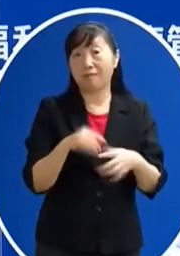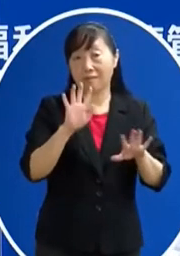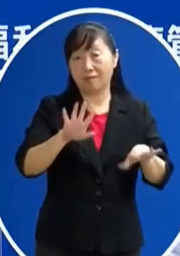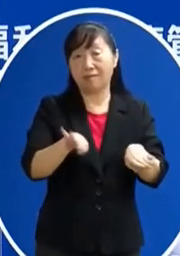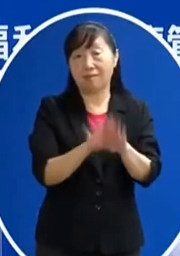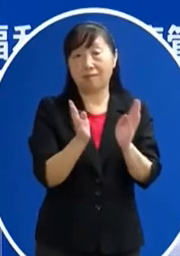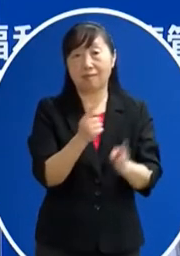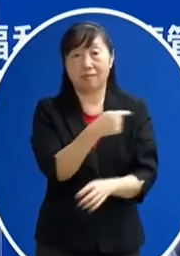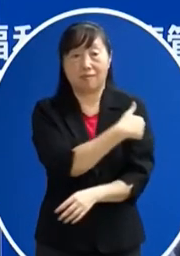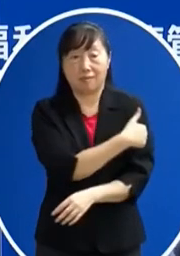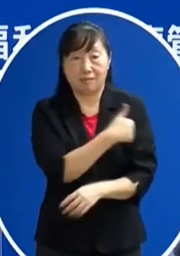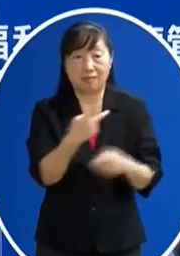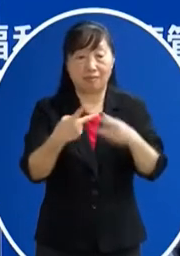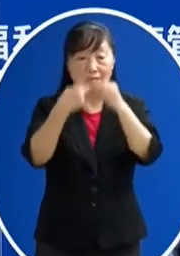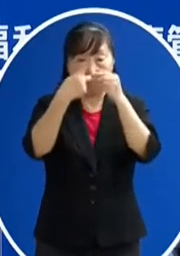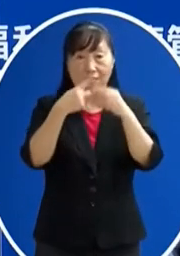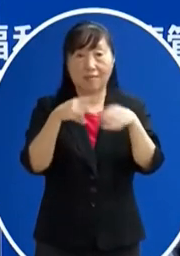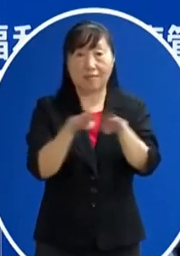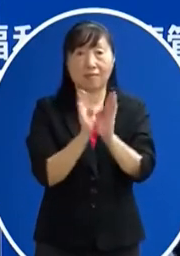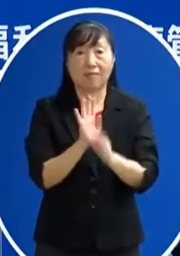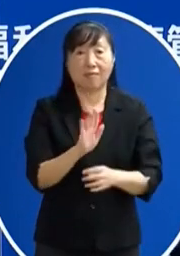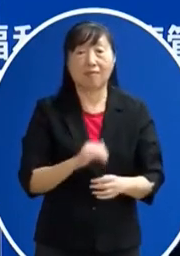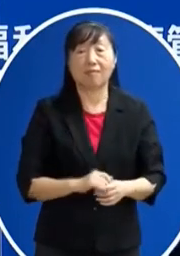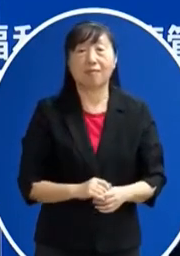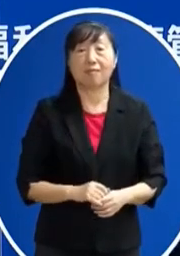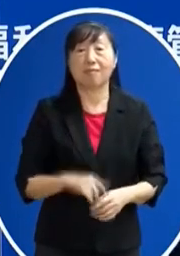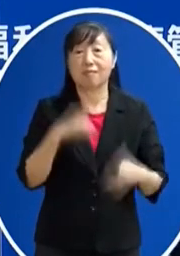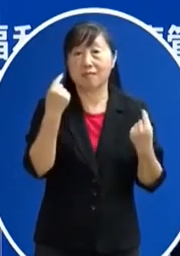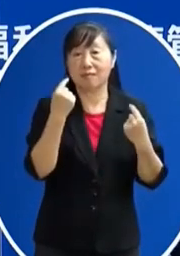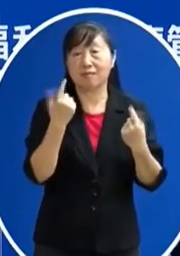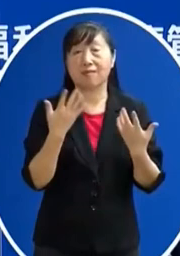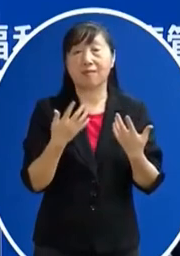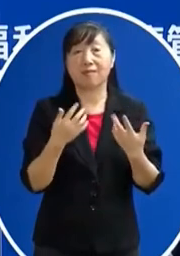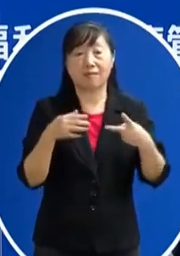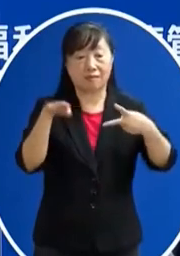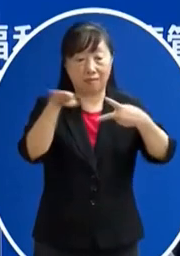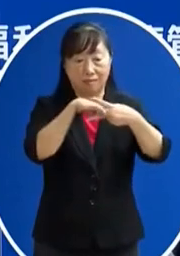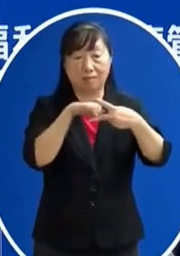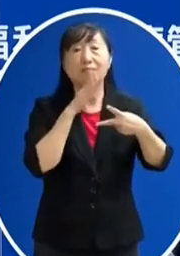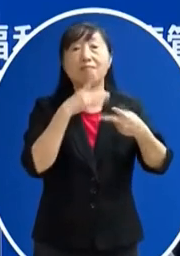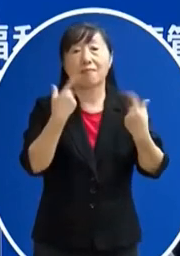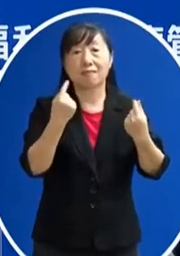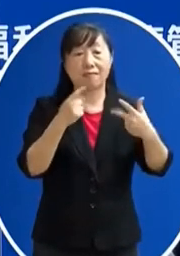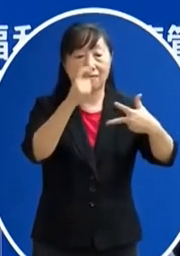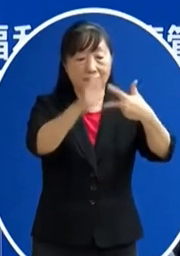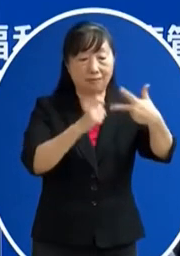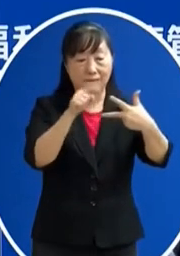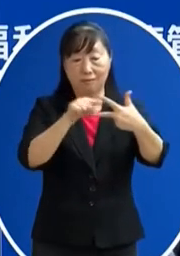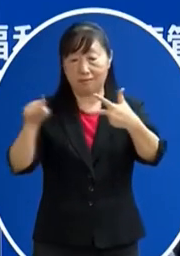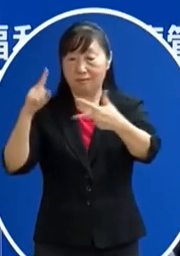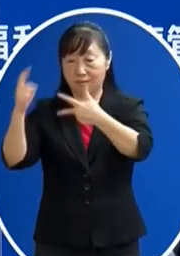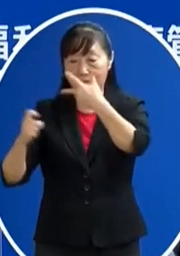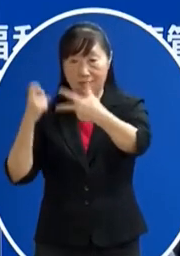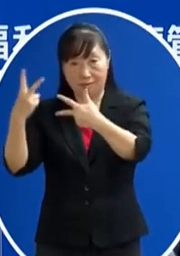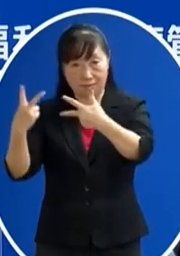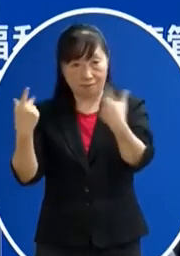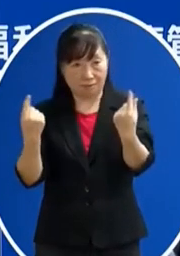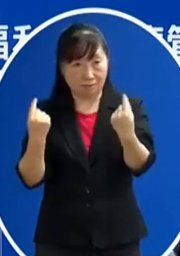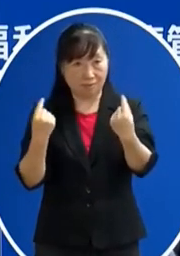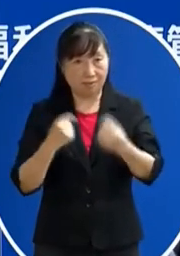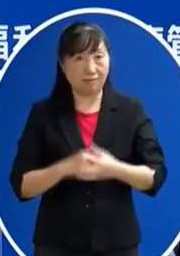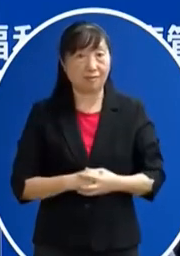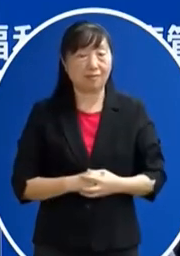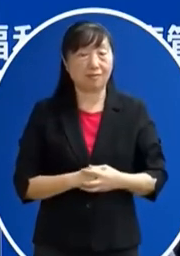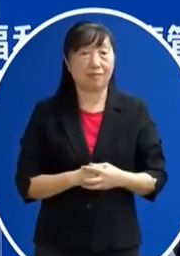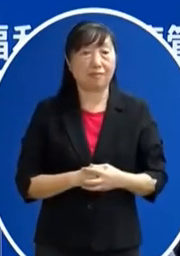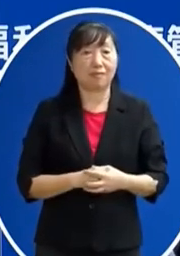打第二剂。好，那基本上都是维持哈，两个都维持10到12周。那对于哈我